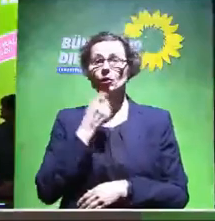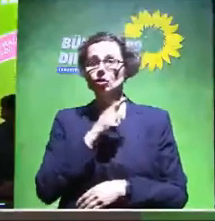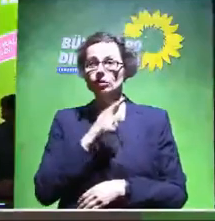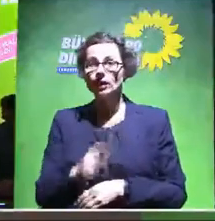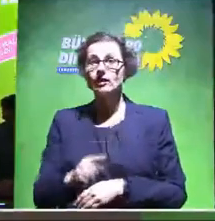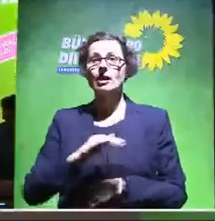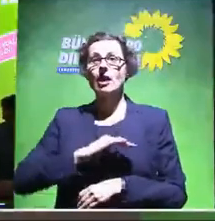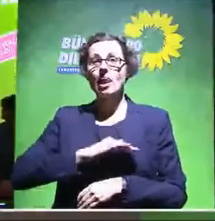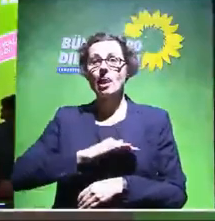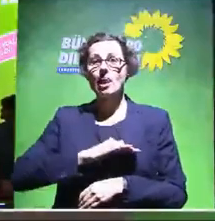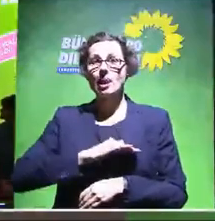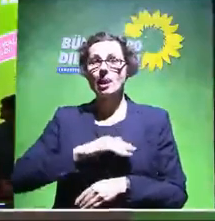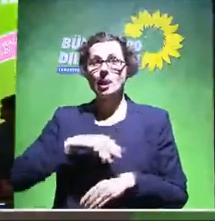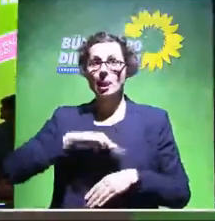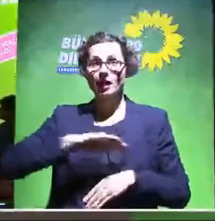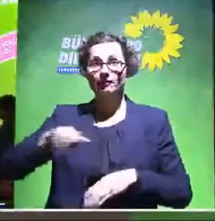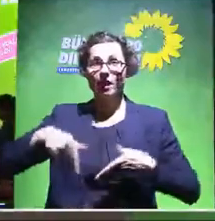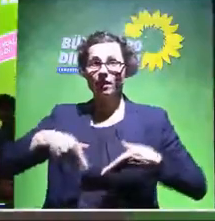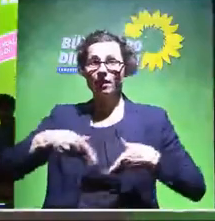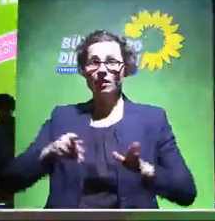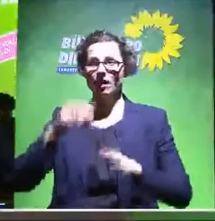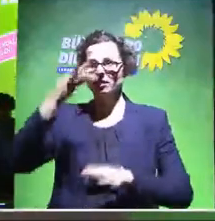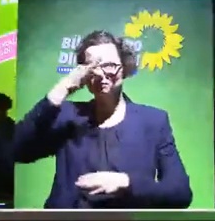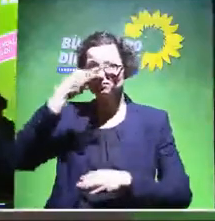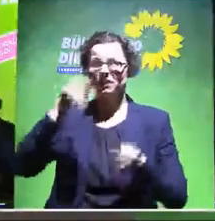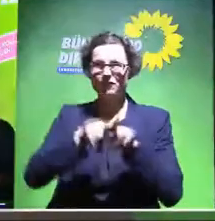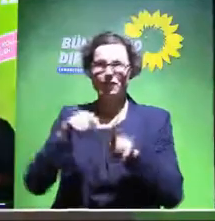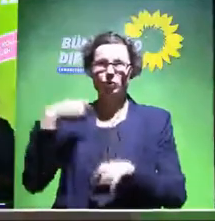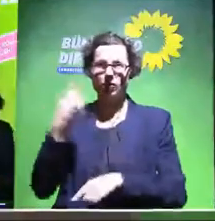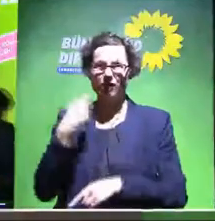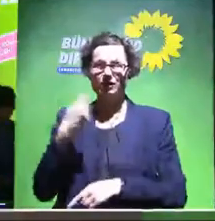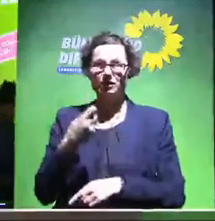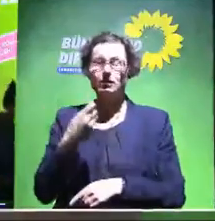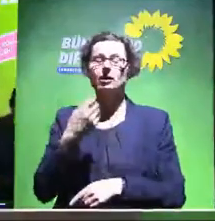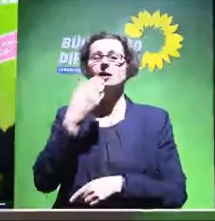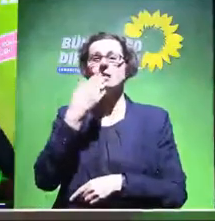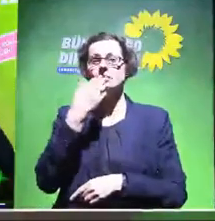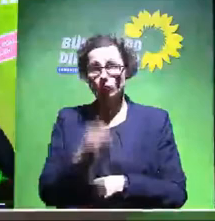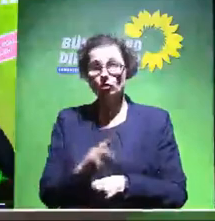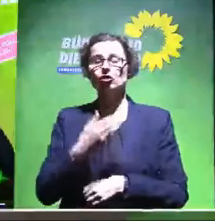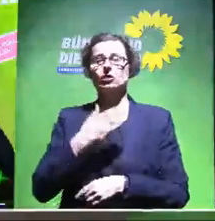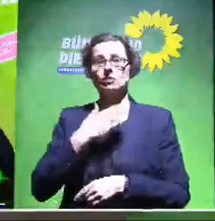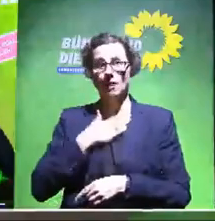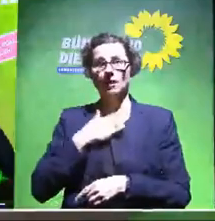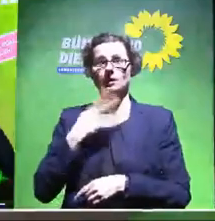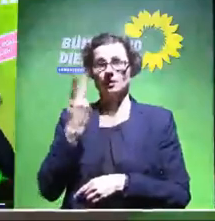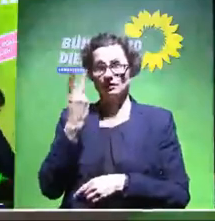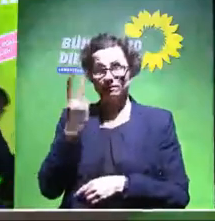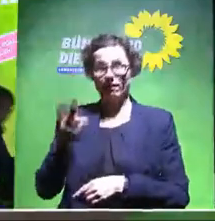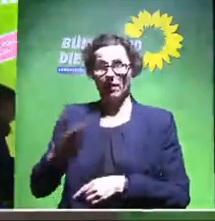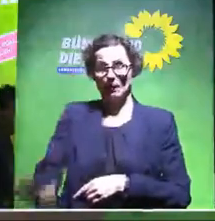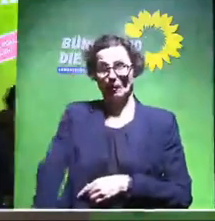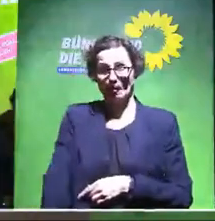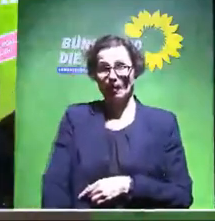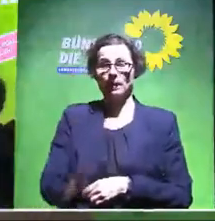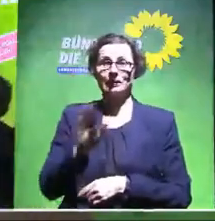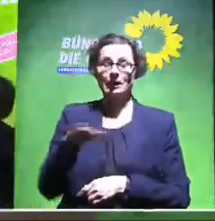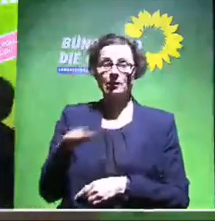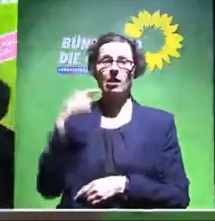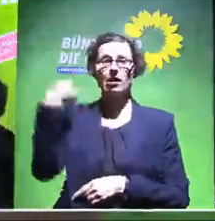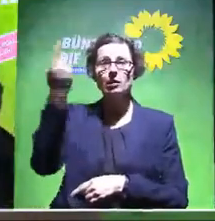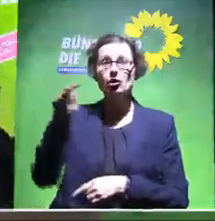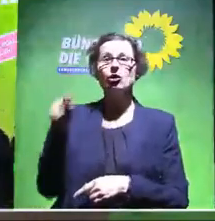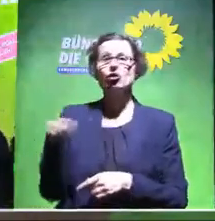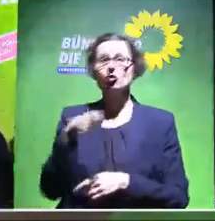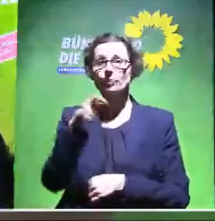im Landwehrkanal im Sommer immer nach Toilette stinkt. Ich will, dass meine zwei kleinen Kinder eines Tages in der Spree oder in der Rummelsburger